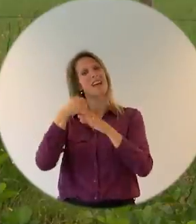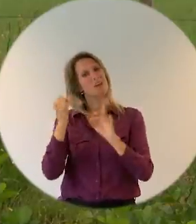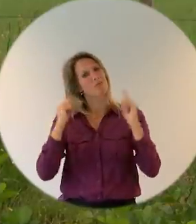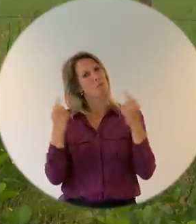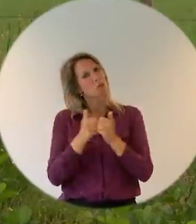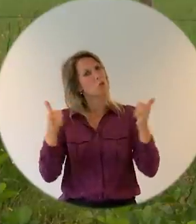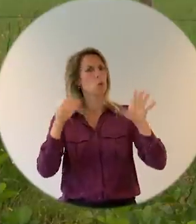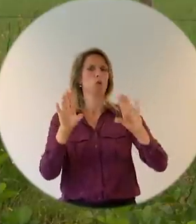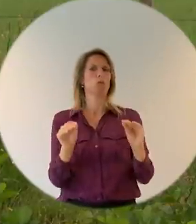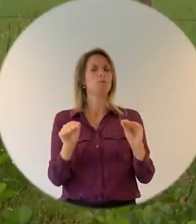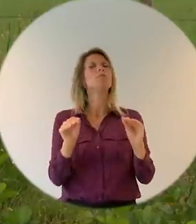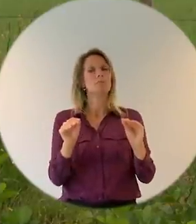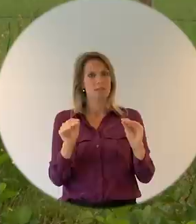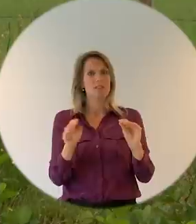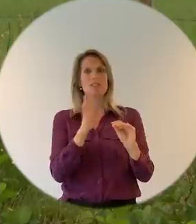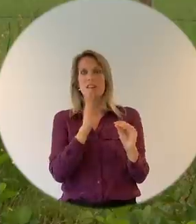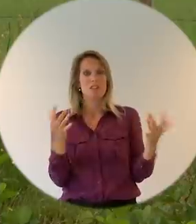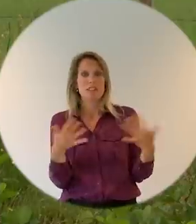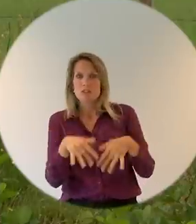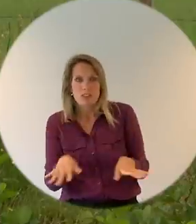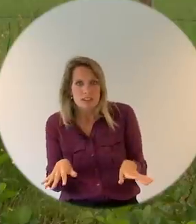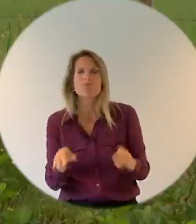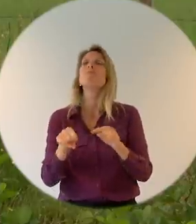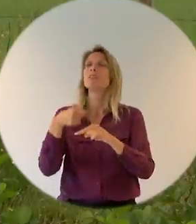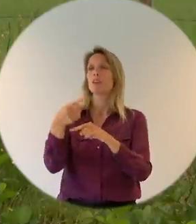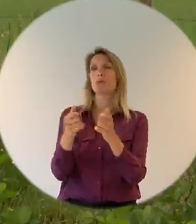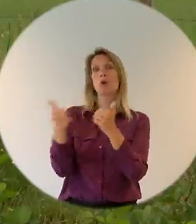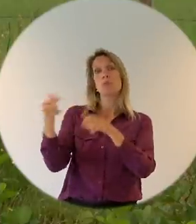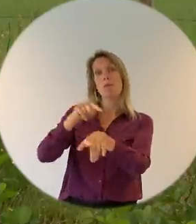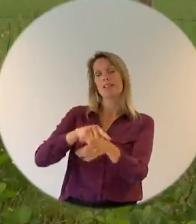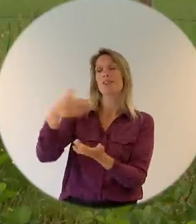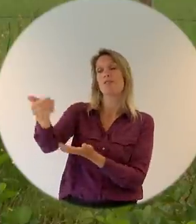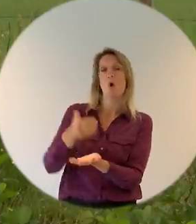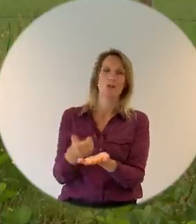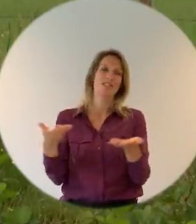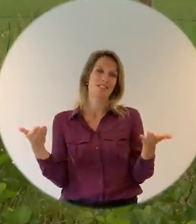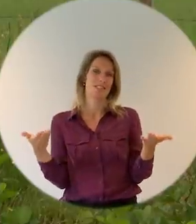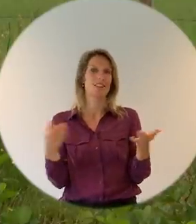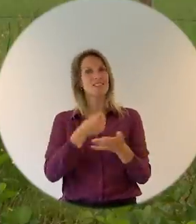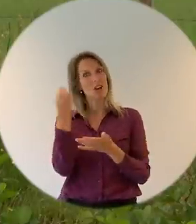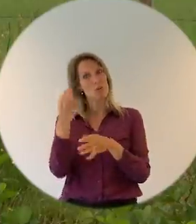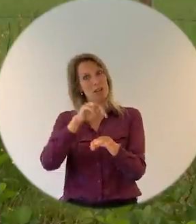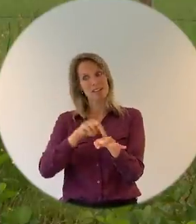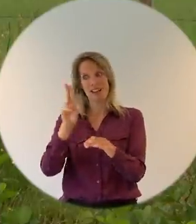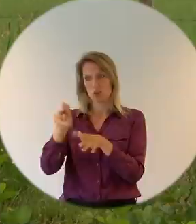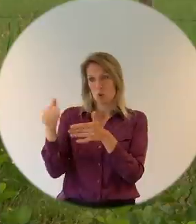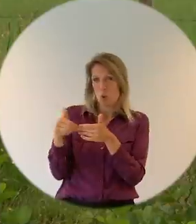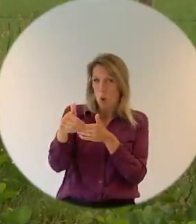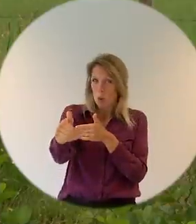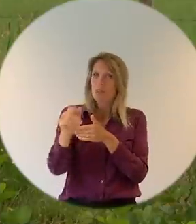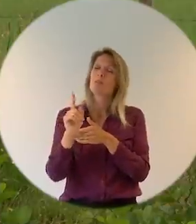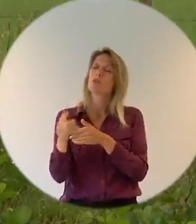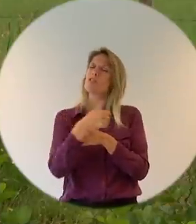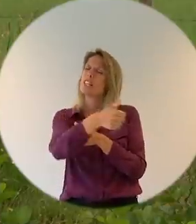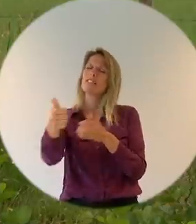niet verzwakken, zullen we oogsten wanneer daar de tijd voor gekomen is. Laten we dus in de tijd die ons nog rest, voor iedereen het goede